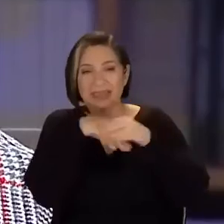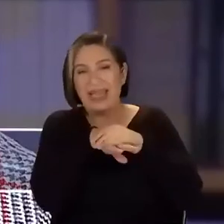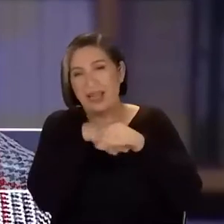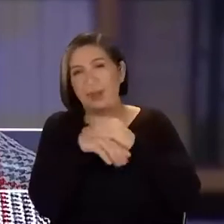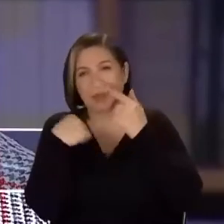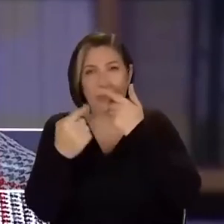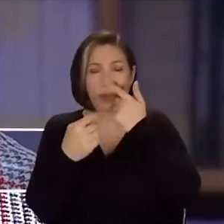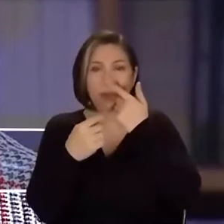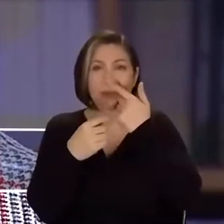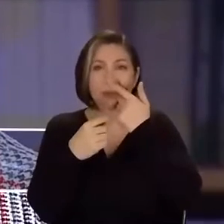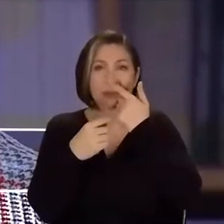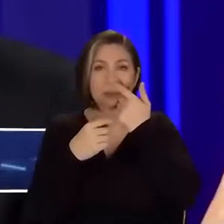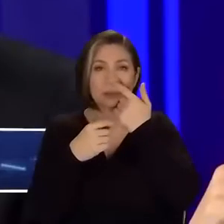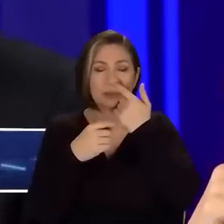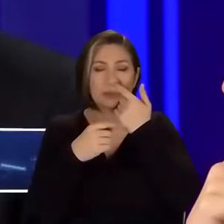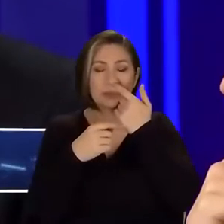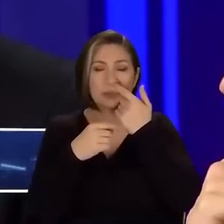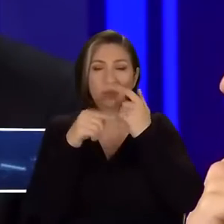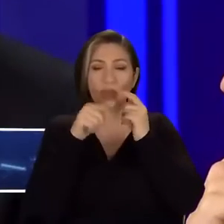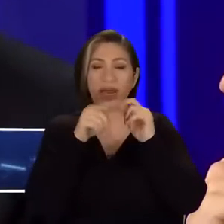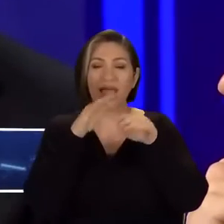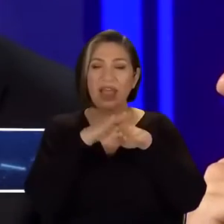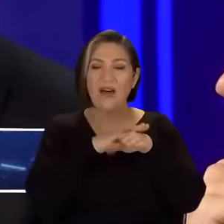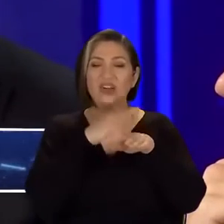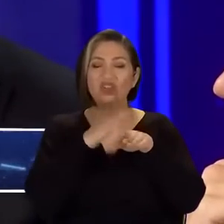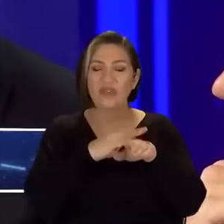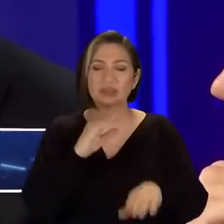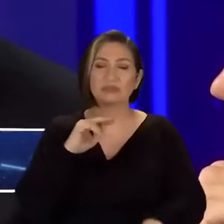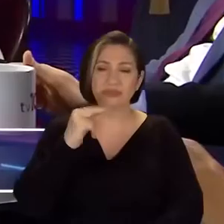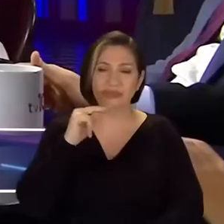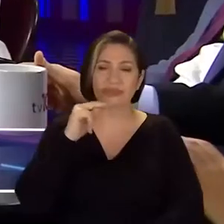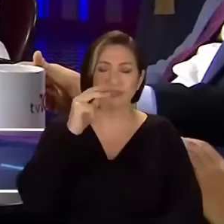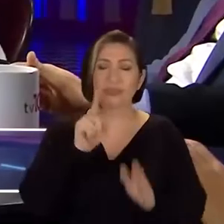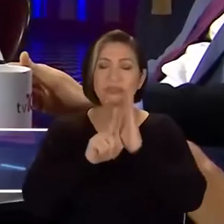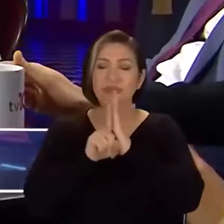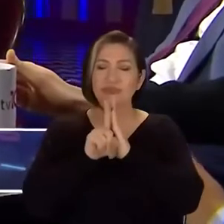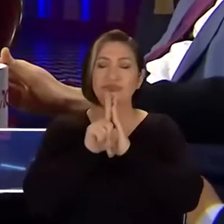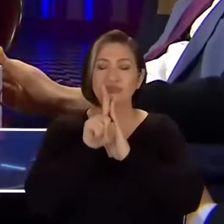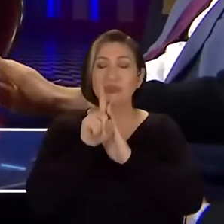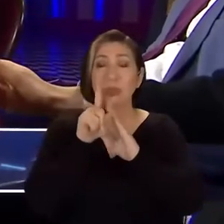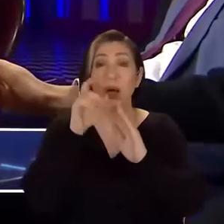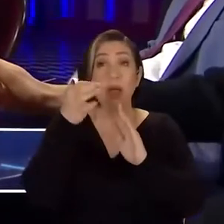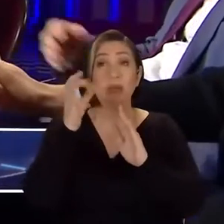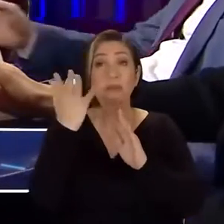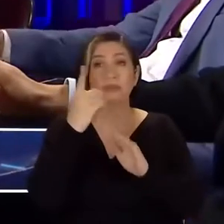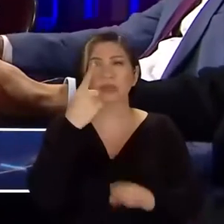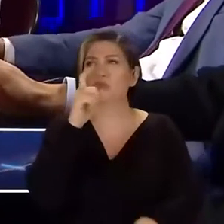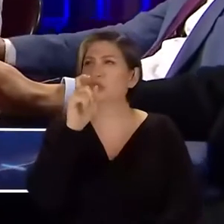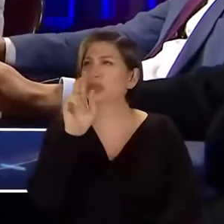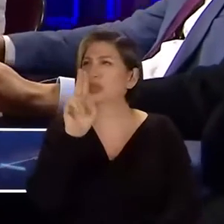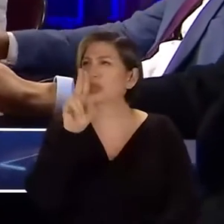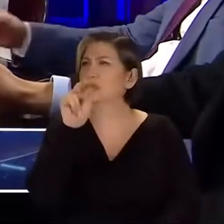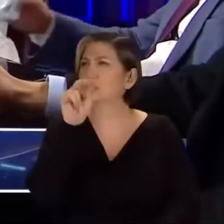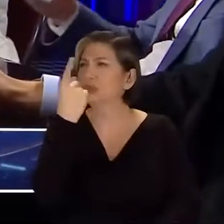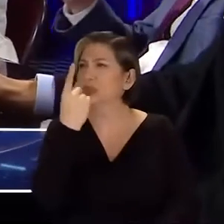araçları, bunlar istikrarlı, daha yavaş yükseliyorlar. Bir patlama yaptığı zaman, mesela altın 1971 ile